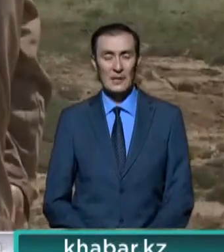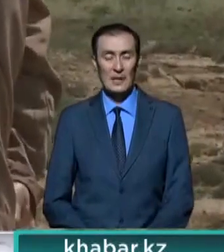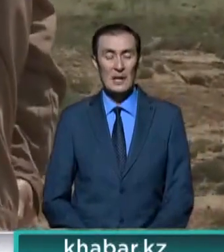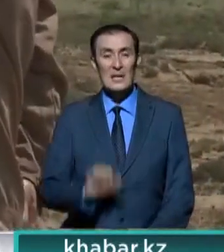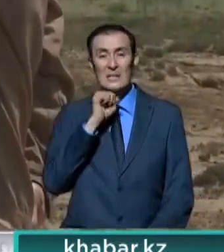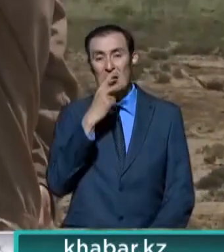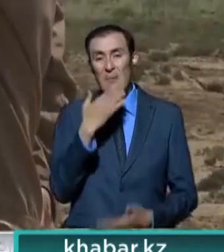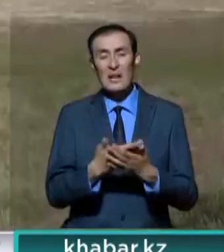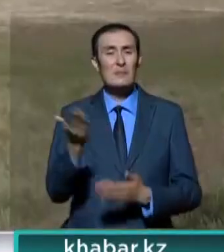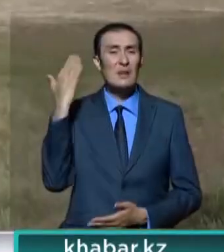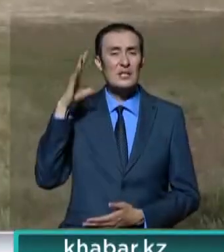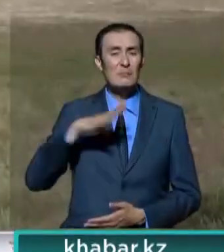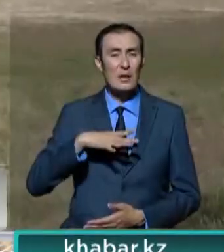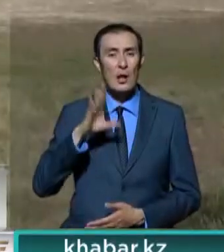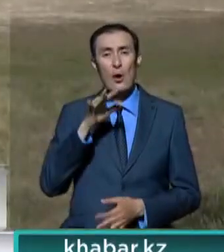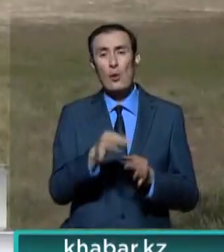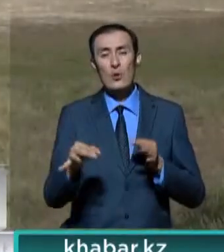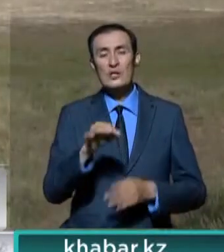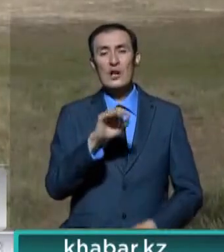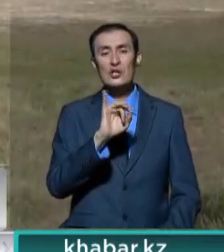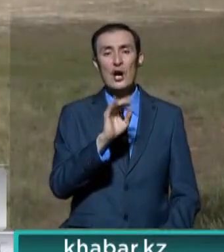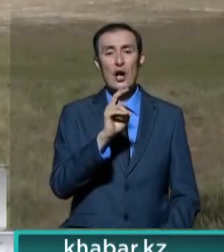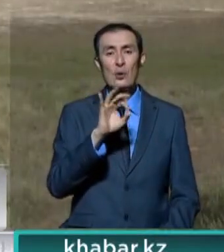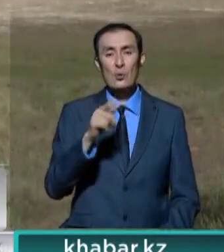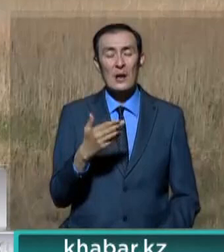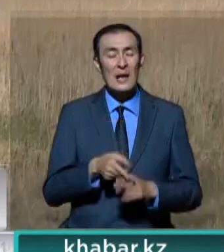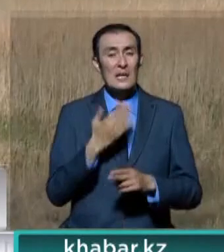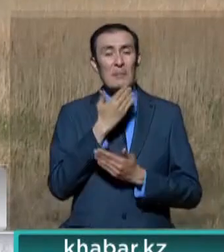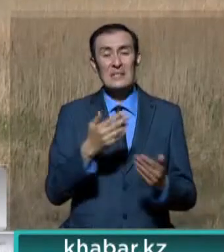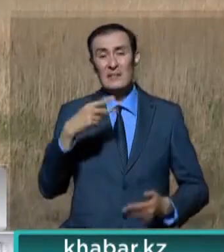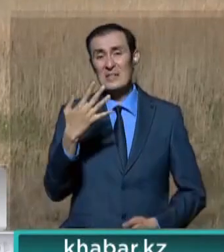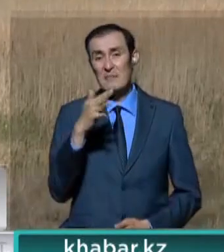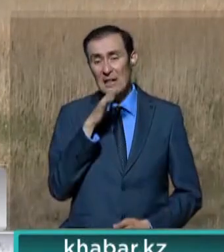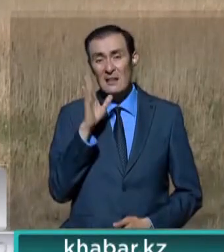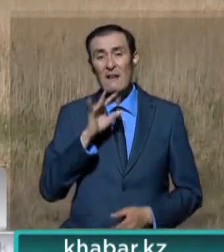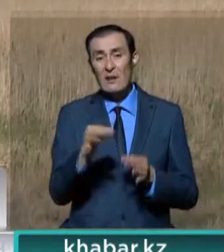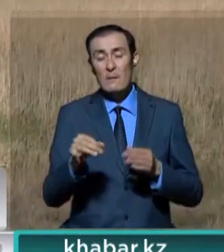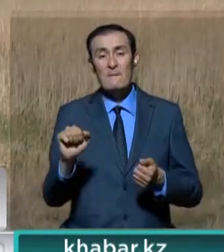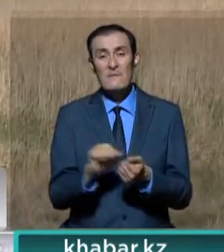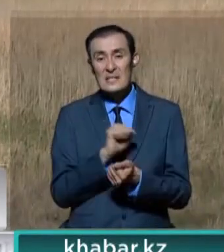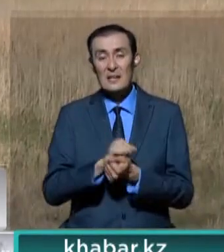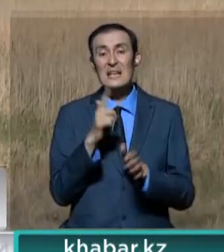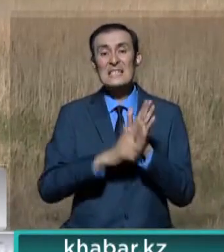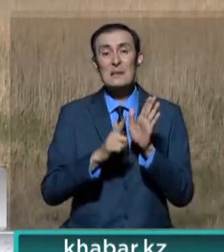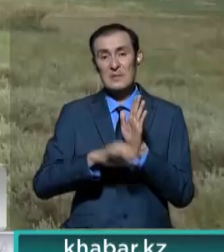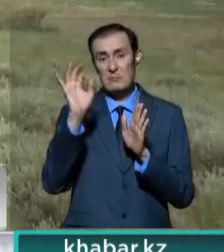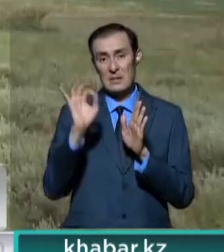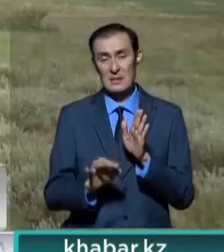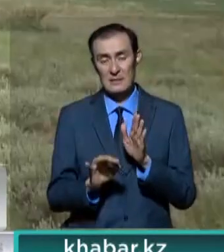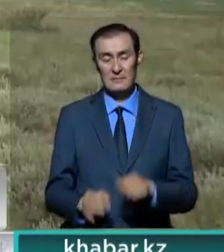Старожилы показывают прежние очертания озера Жарколь. По словам местных, за последние 25 лет этот водоем высох на